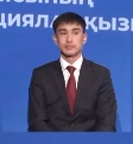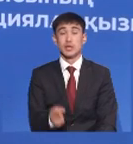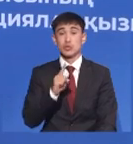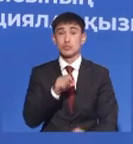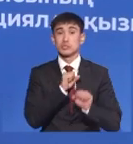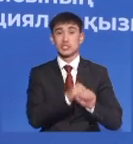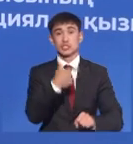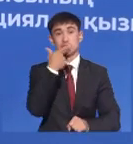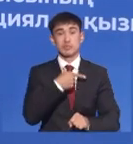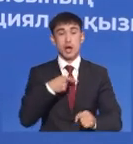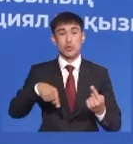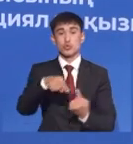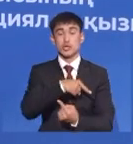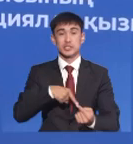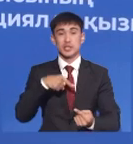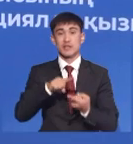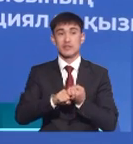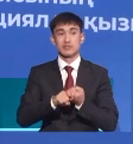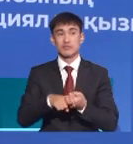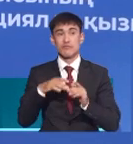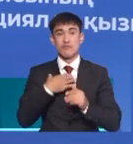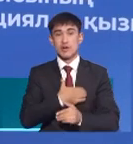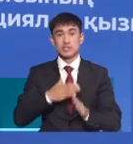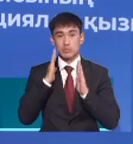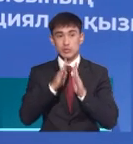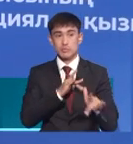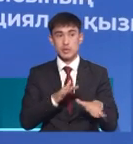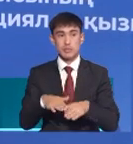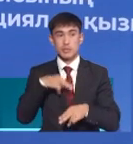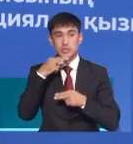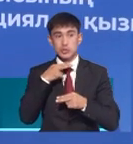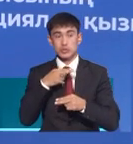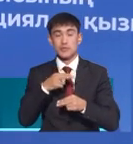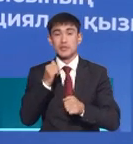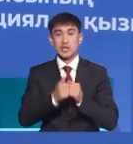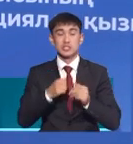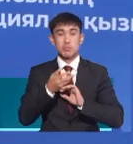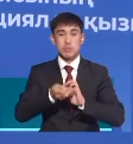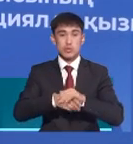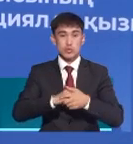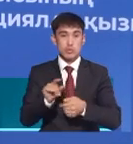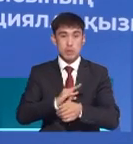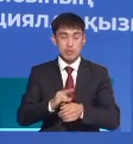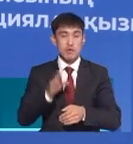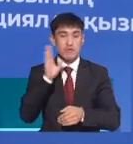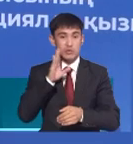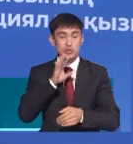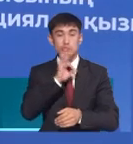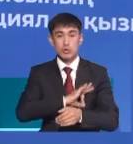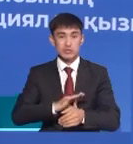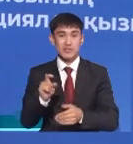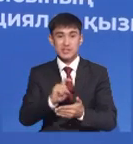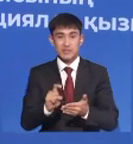Чтобы защитить себя и окружающих от вируса, важно соблюдать следующие меры предосторожности. Чаще мыть руки с мылом и водой или